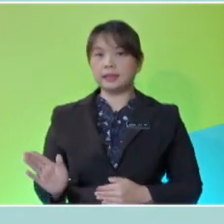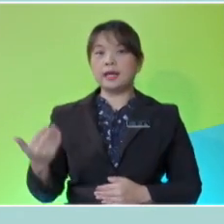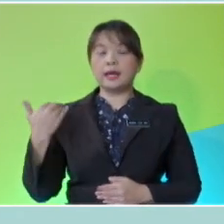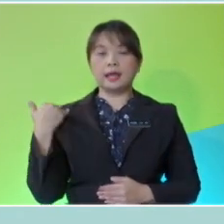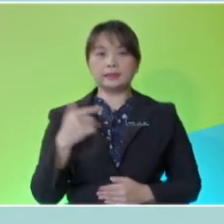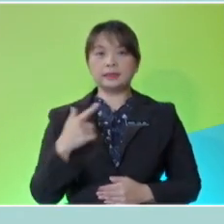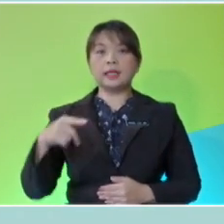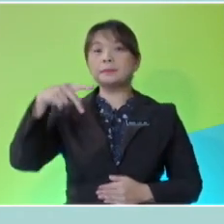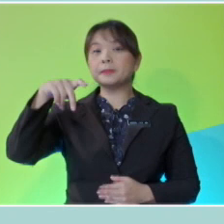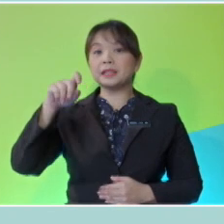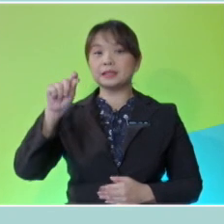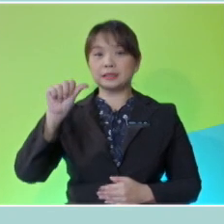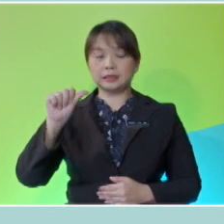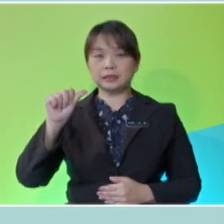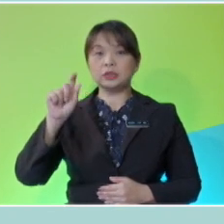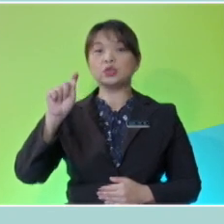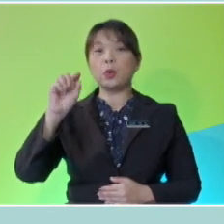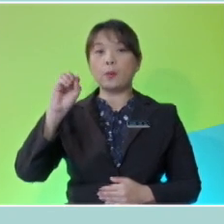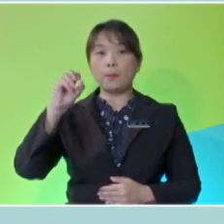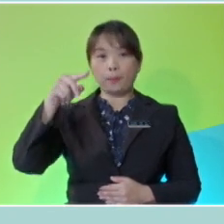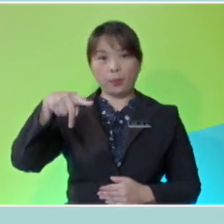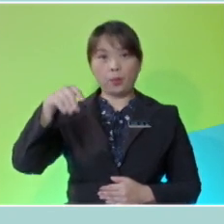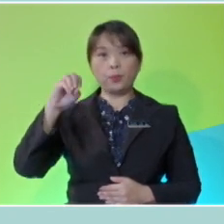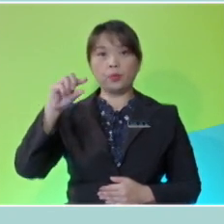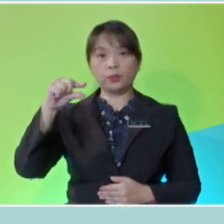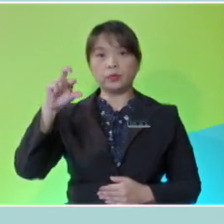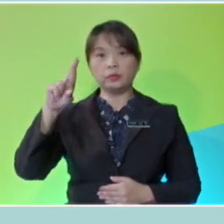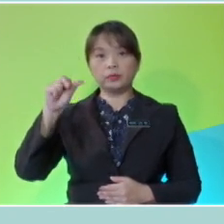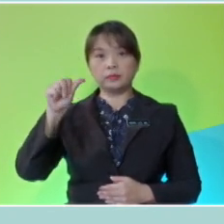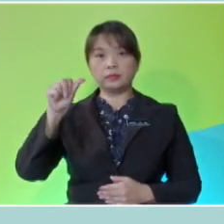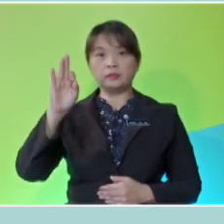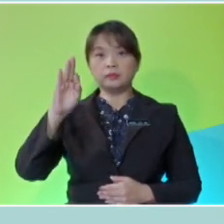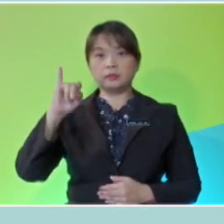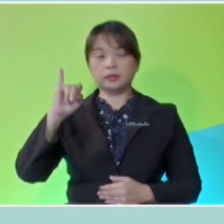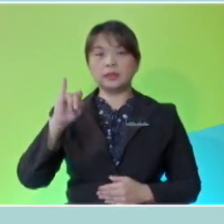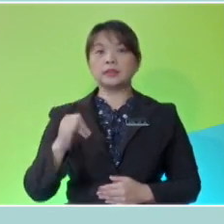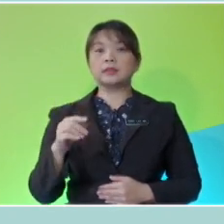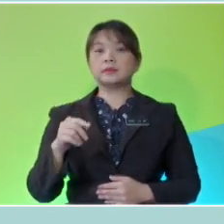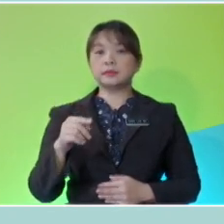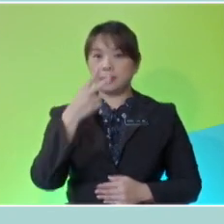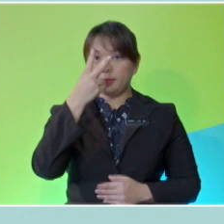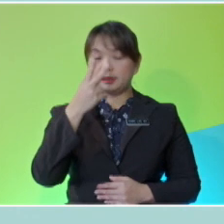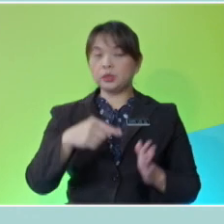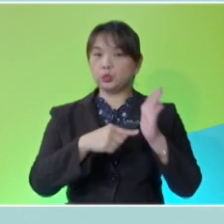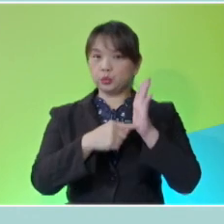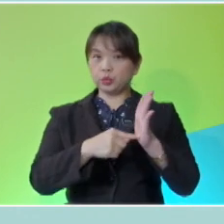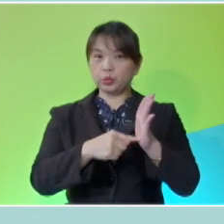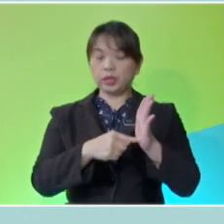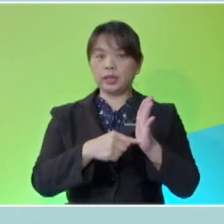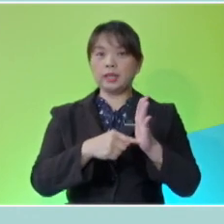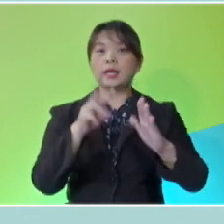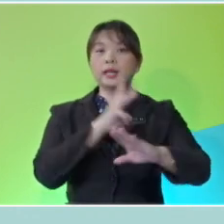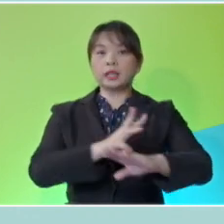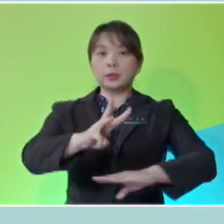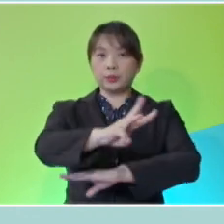peta topografi dan dapat dilihat di situ anak panah menunjukkan simbol titik yang menunjukkan kawasan pertempatan Oke nampakkan bentuk